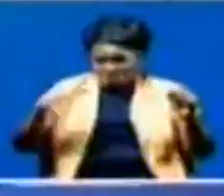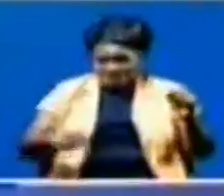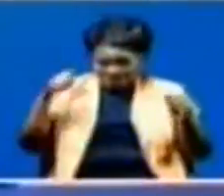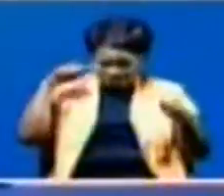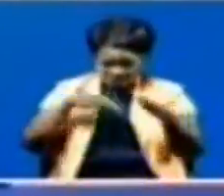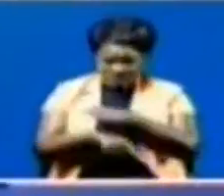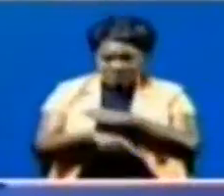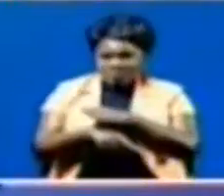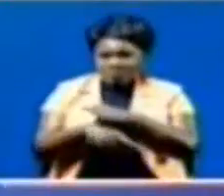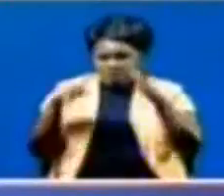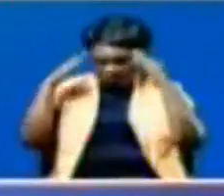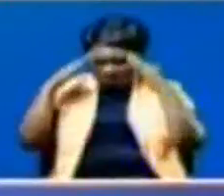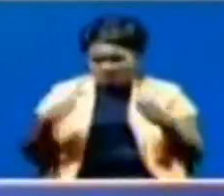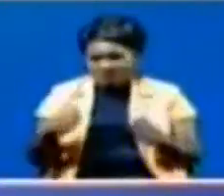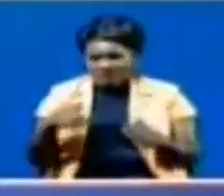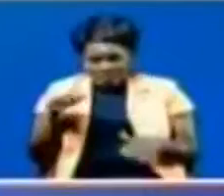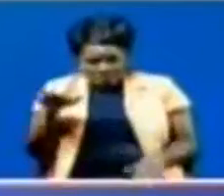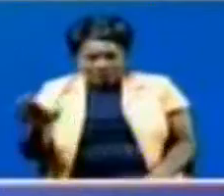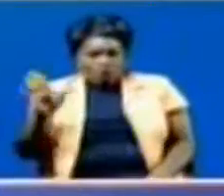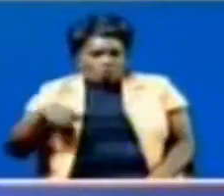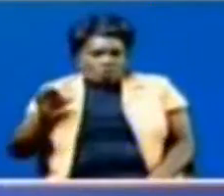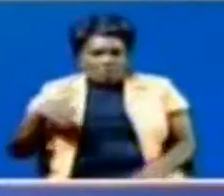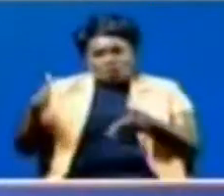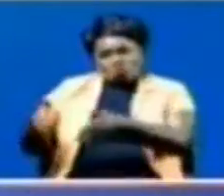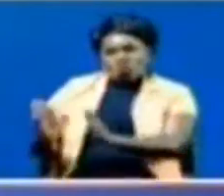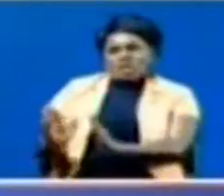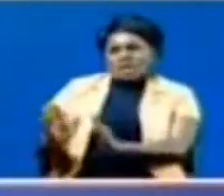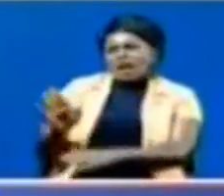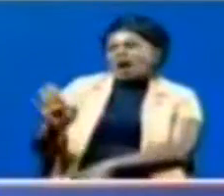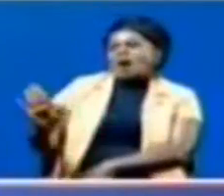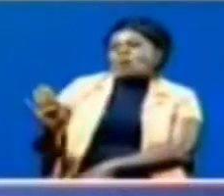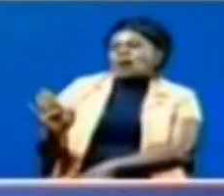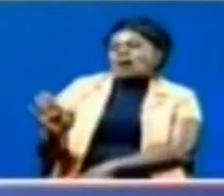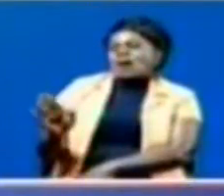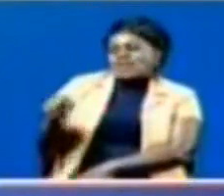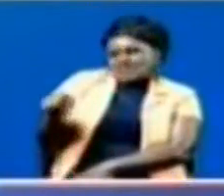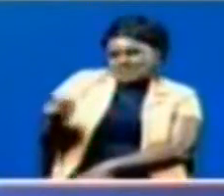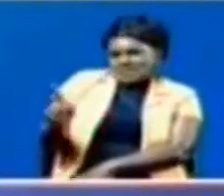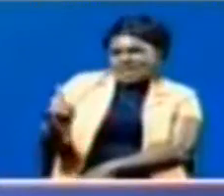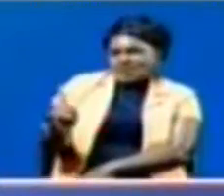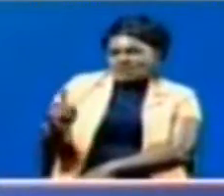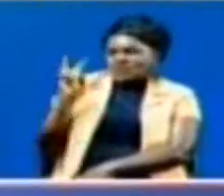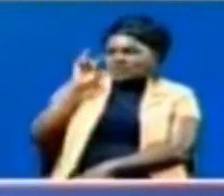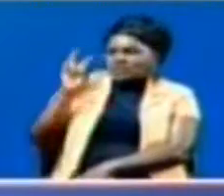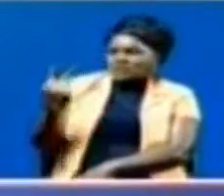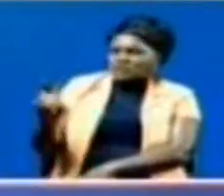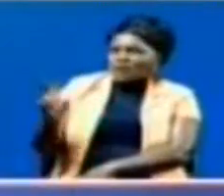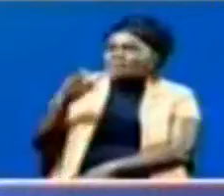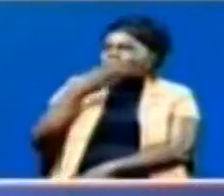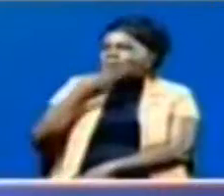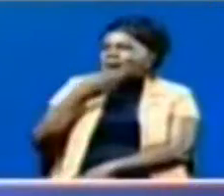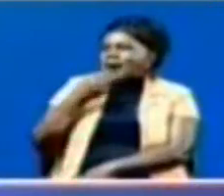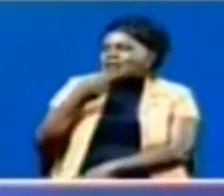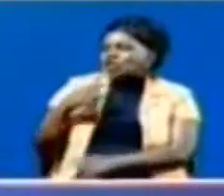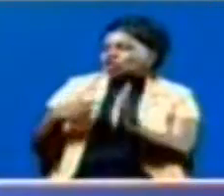sana. Anazungumza kazo na ni mtazamo wa kike. Unaona anavyosema hawa. Kwa hivyo yeye anapomtazama mwanamume jinsi ambavyo mwanamume